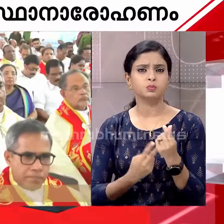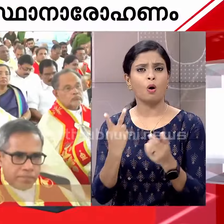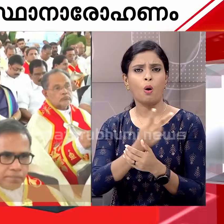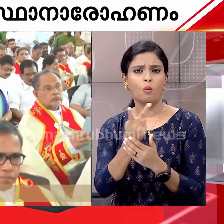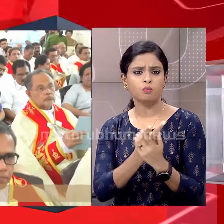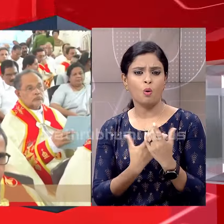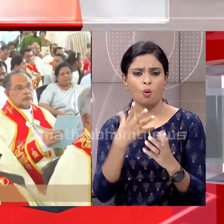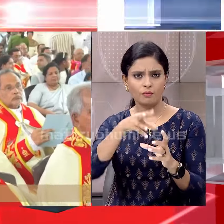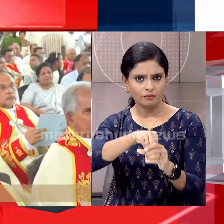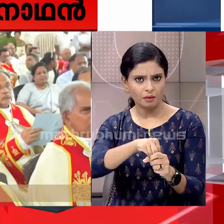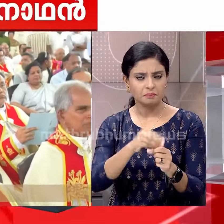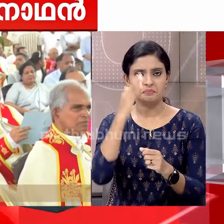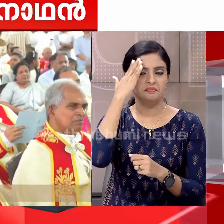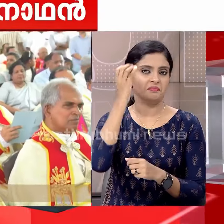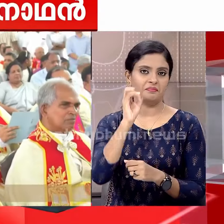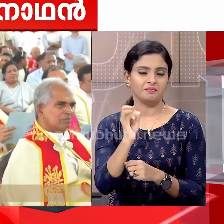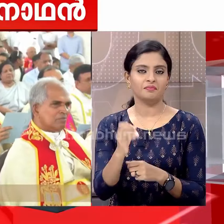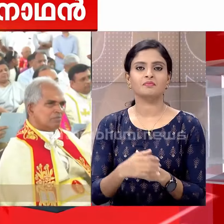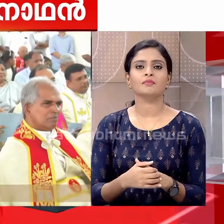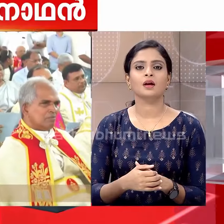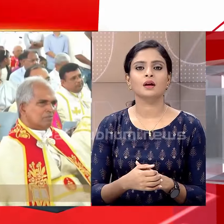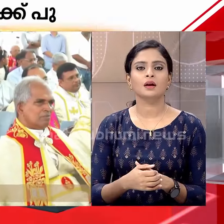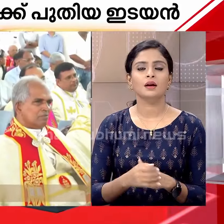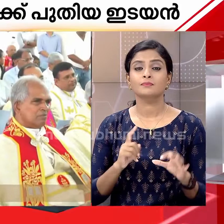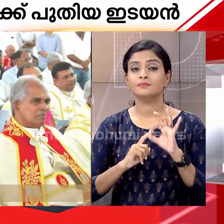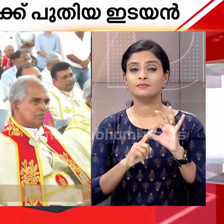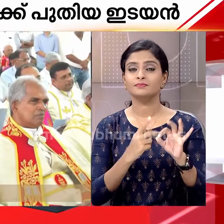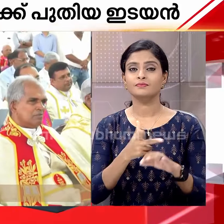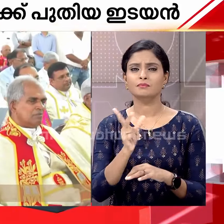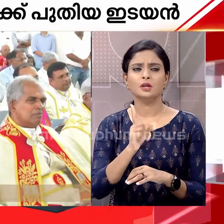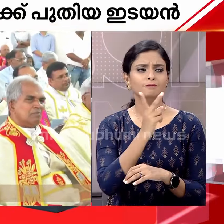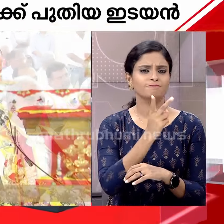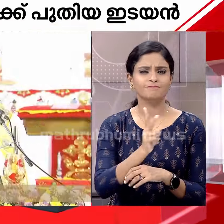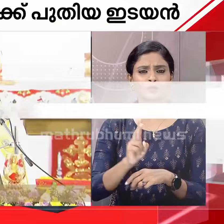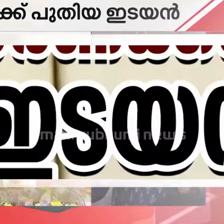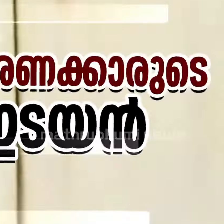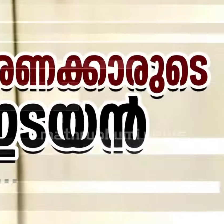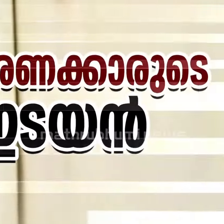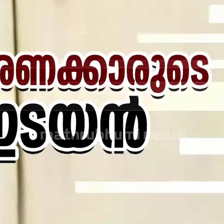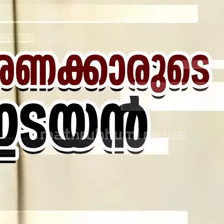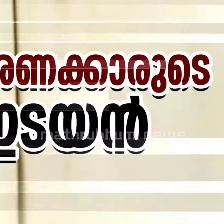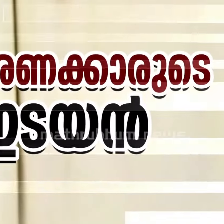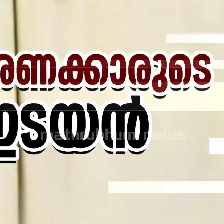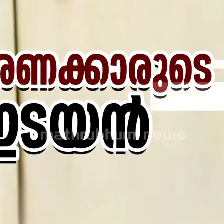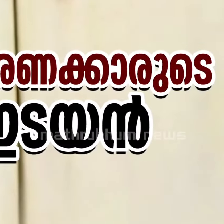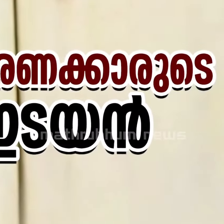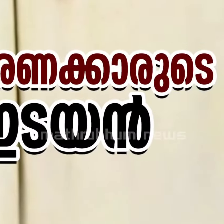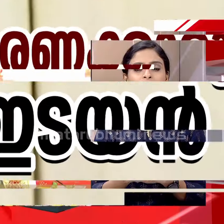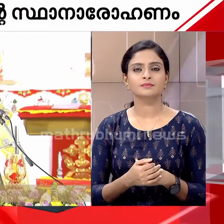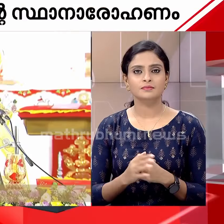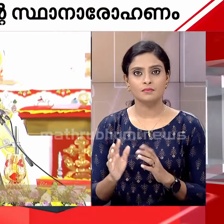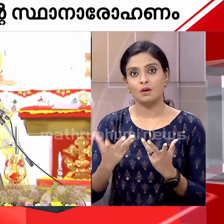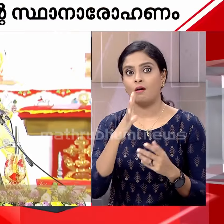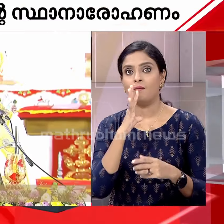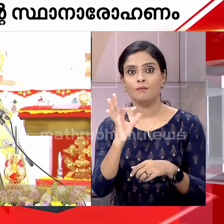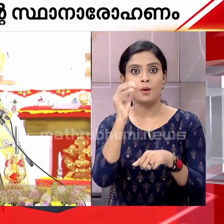തീർച്ചയായും ഒരുപാട് ഒരുപാട് സന്ദർഭങ്ങളിലേക്കും മുഹൂർത്തങ്ങളിലേക്കുമൊക്കെ സഭയെ സംബന്ധിച്ചോളം പ്രാധാന്യമുള്ള വിഷയങ്ങളിലേക്ക്